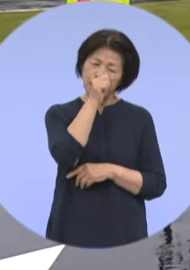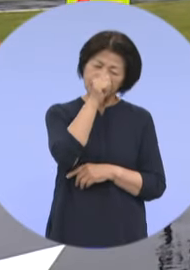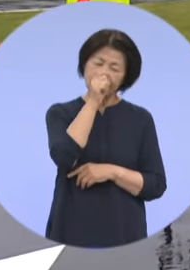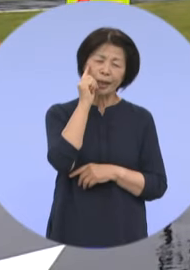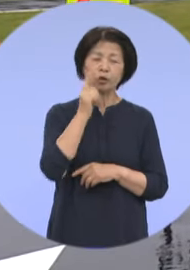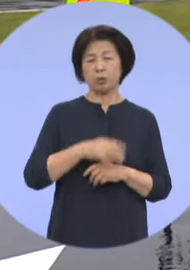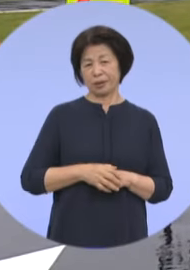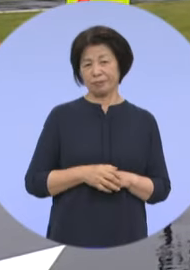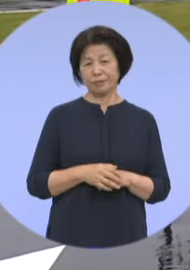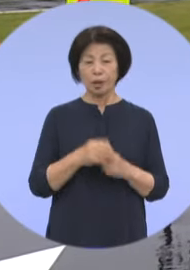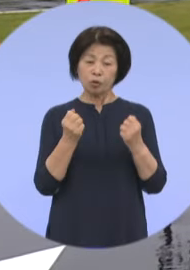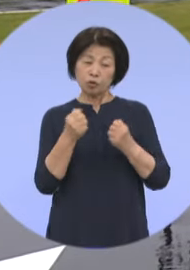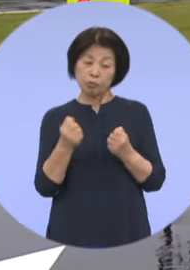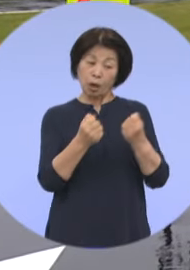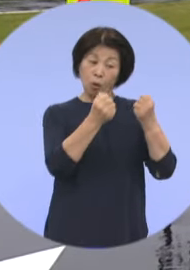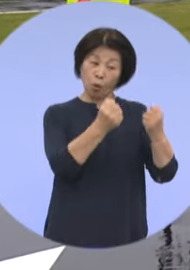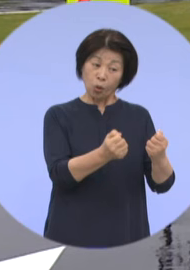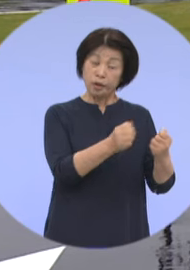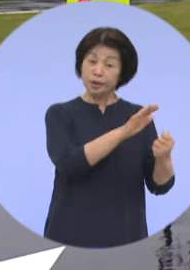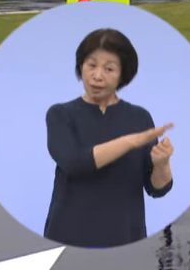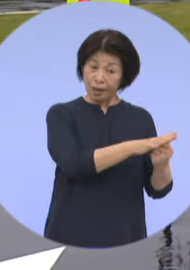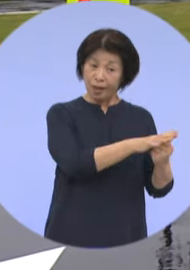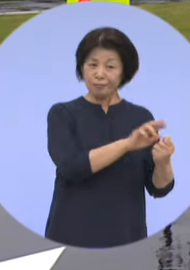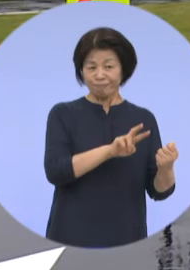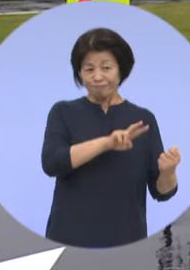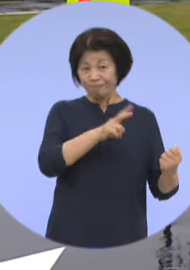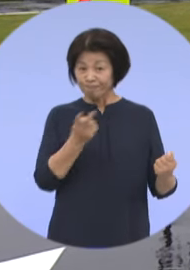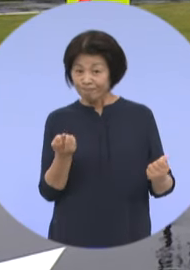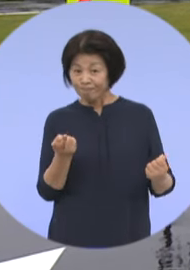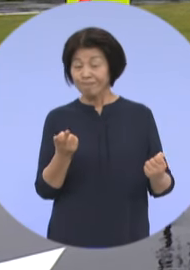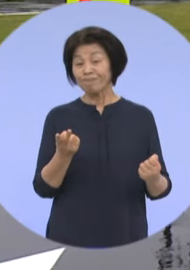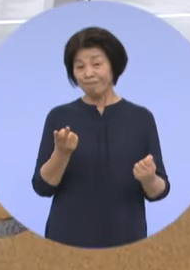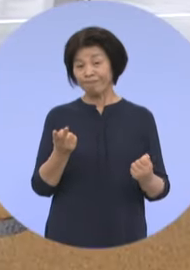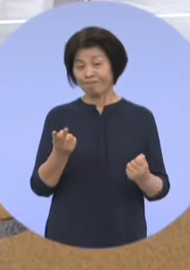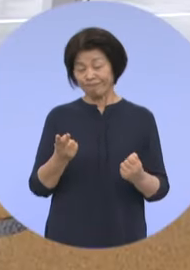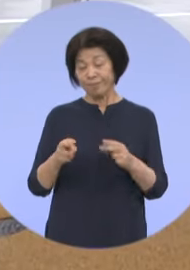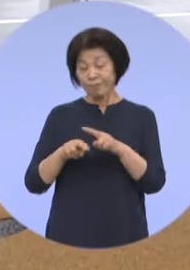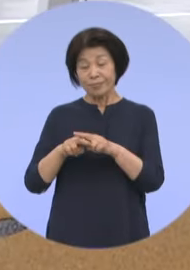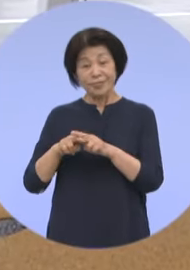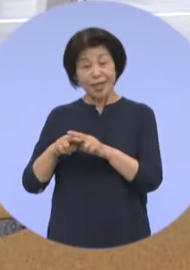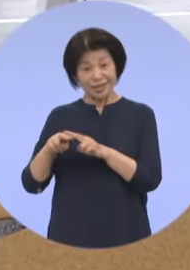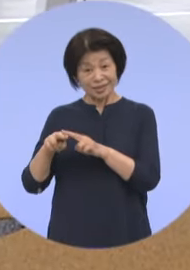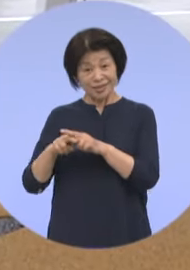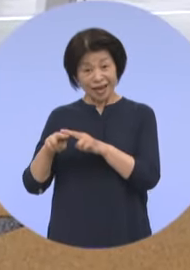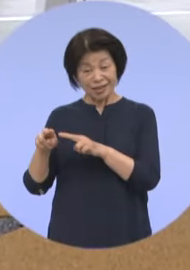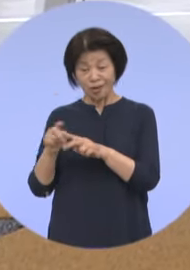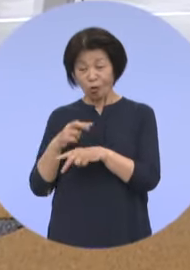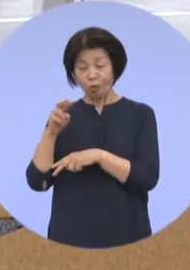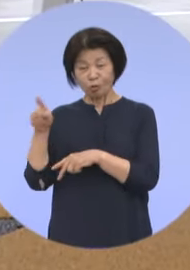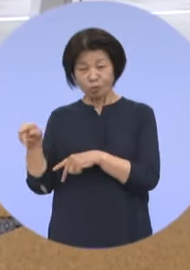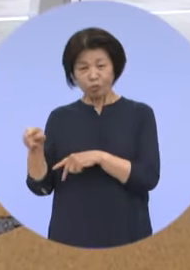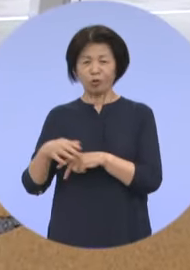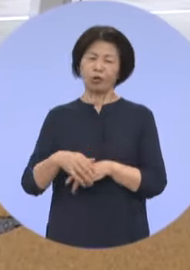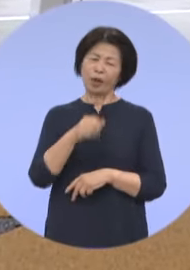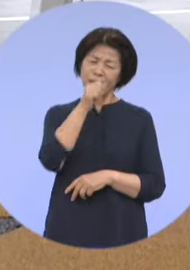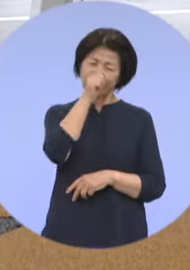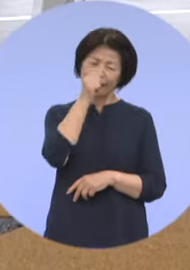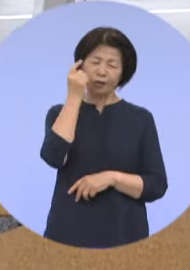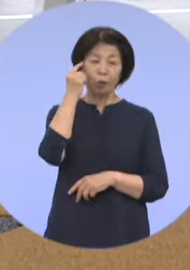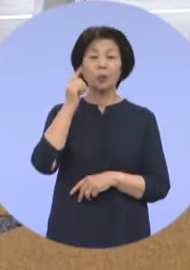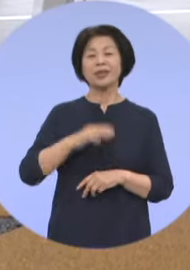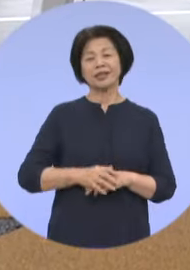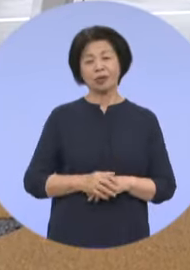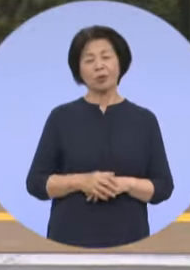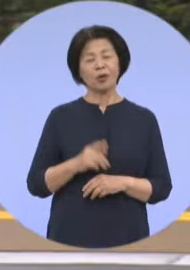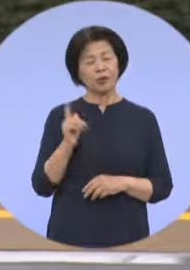で来て、そして電車に乗るということで、パーク&ライド、ライドというようなことでね、